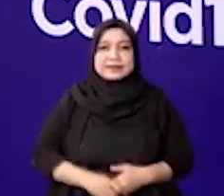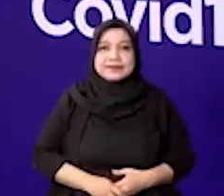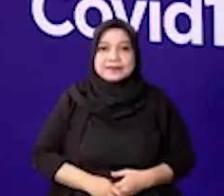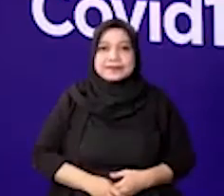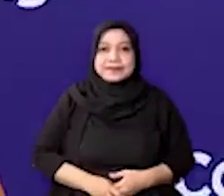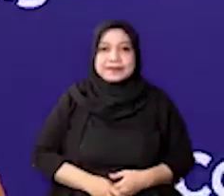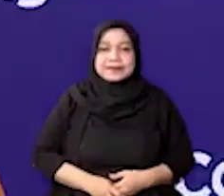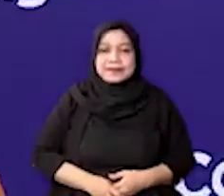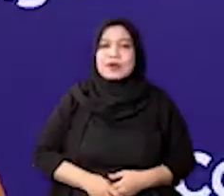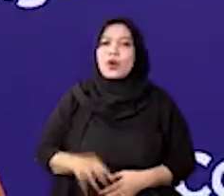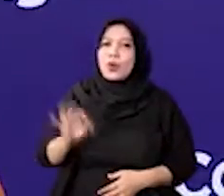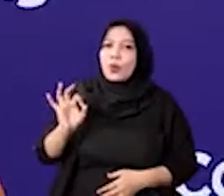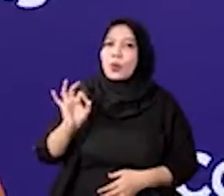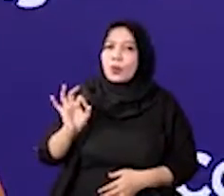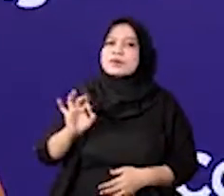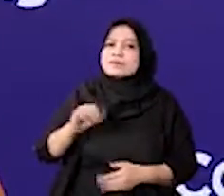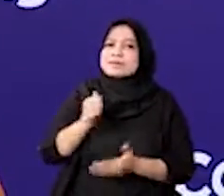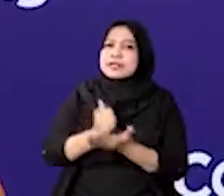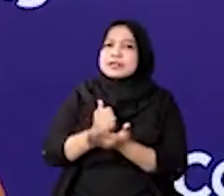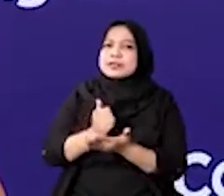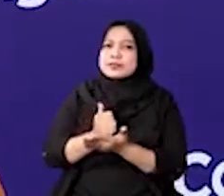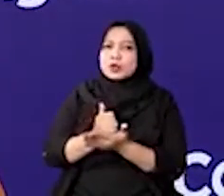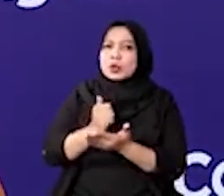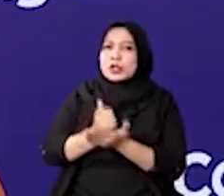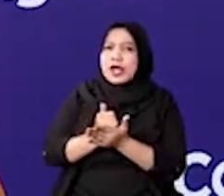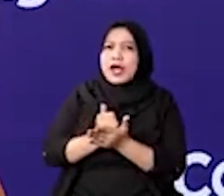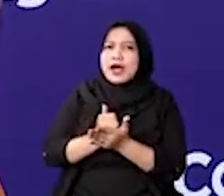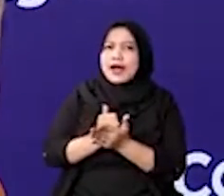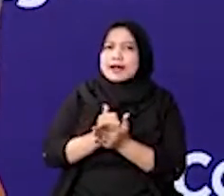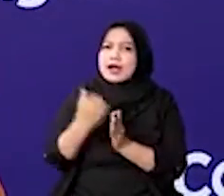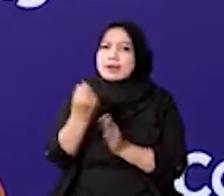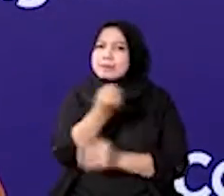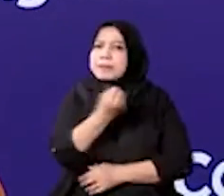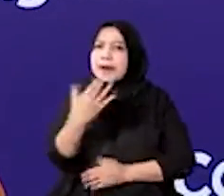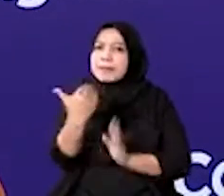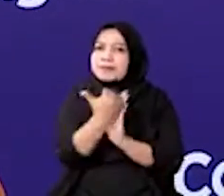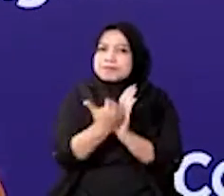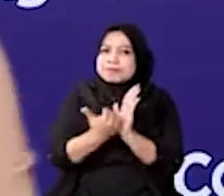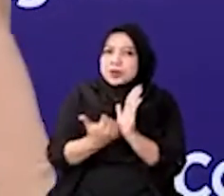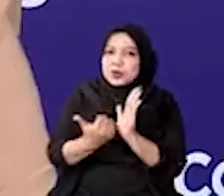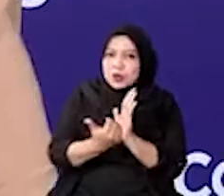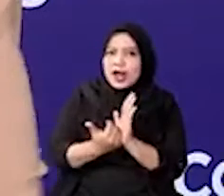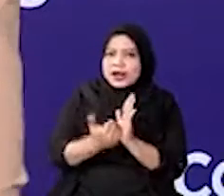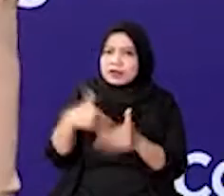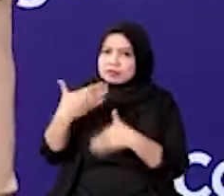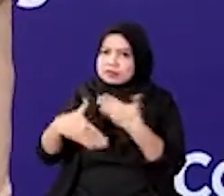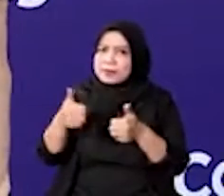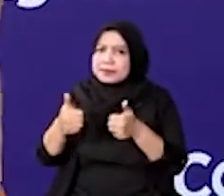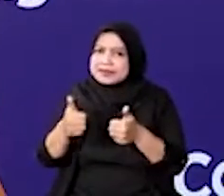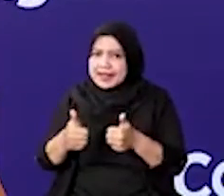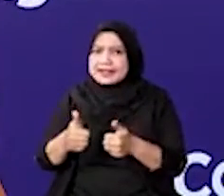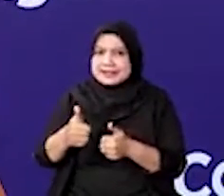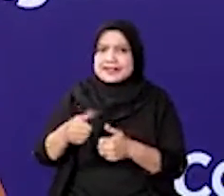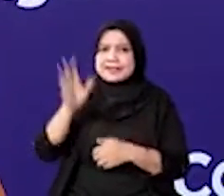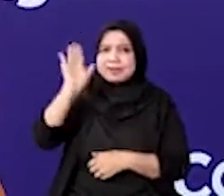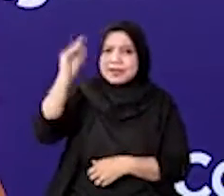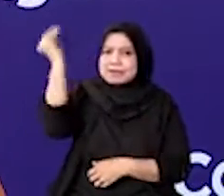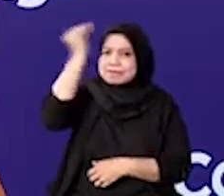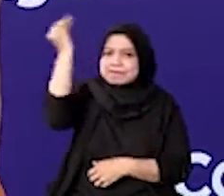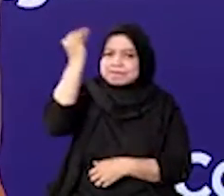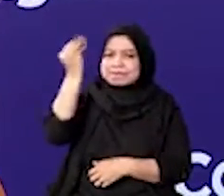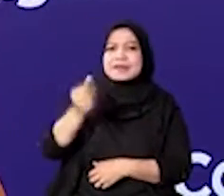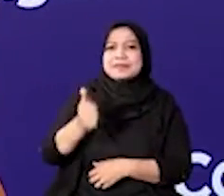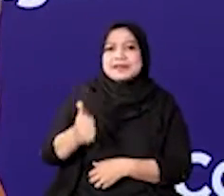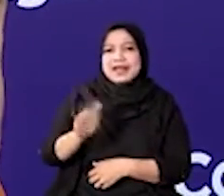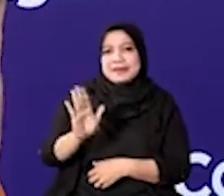liburan tetap bisa asik begitu ya dengan protokol kesehatan tadi oke tapi sebelum kita lanjut lagi bicara Soal e potensi penyebaran yang bisa